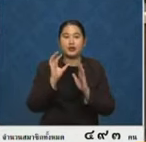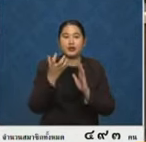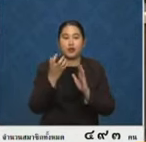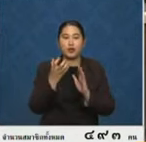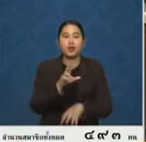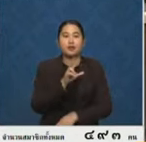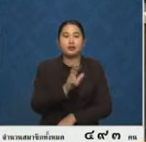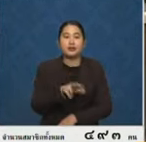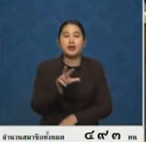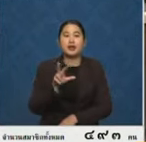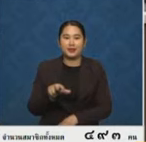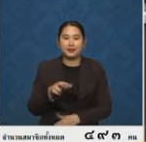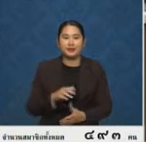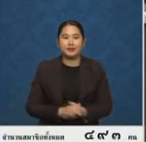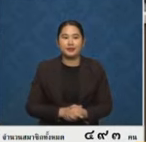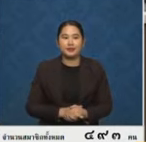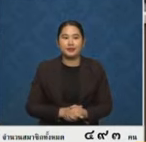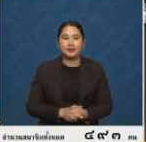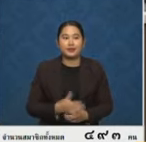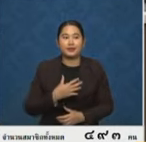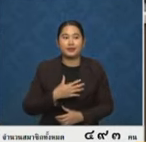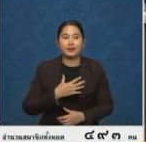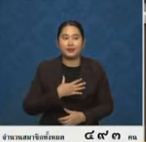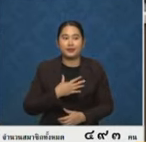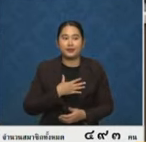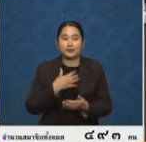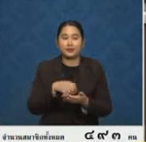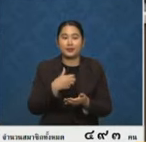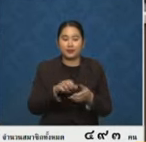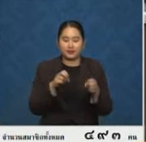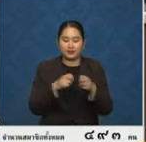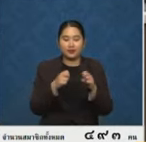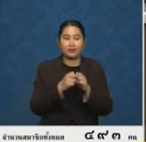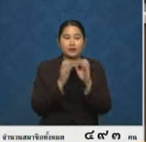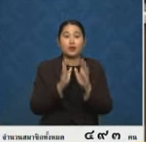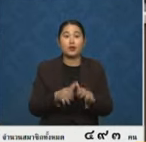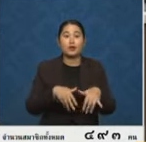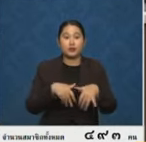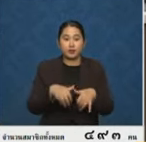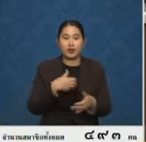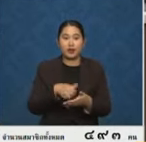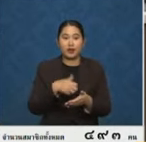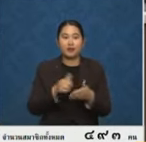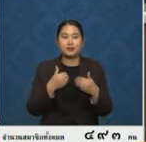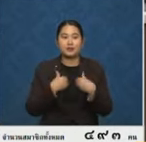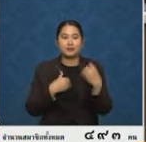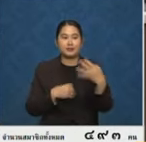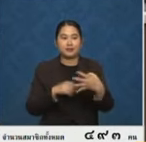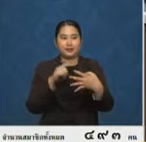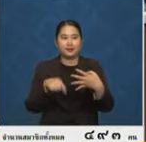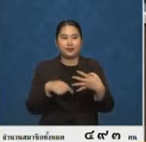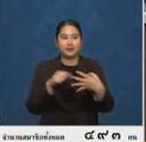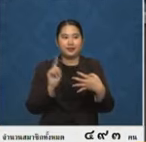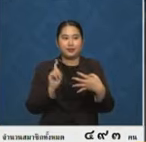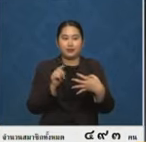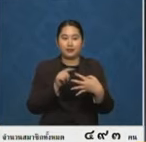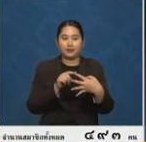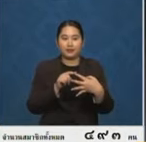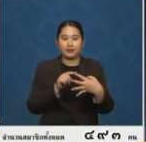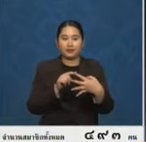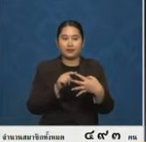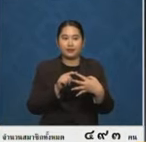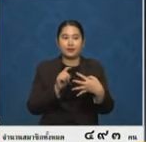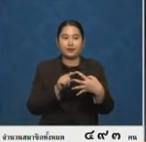พรรคเพื่อไทยค่ะดิฉันมีข้อหารือปัญหาของพี่น้องประชาชนทั้งหมด 4ประเด็นค่ะประเด็นที่ 1เนื่องด้วย